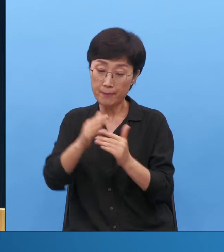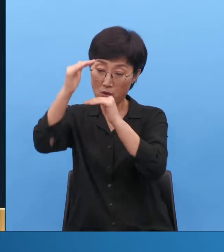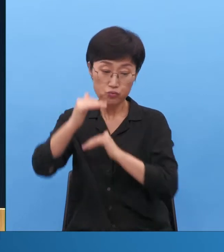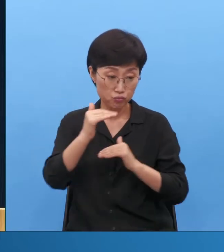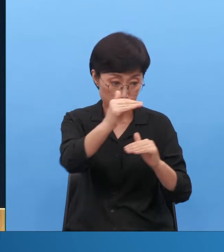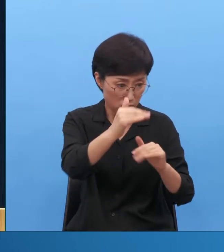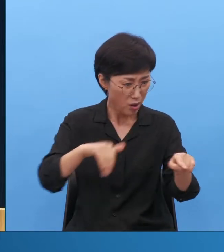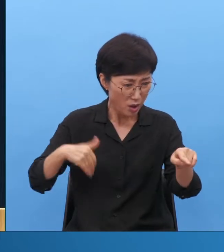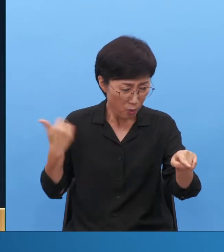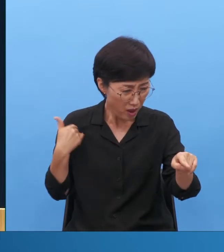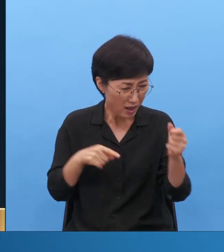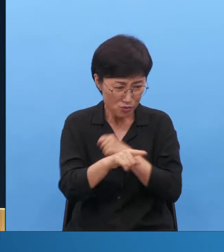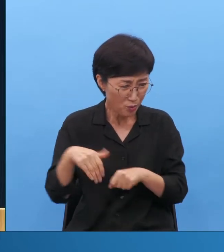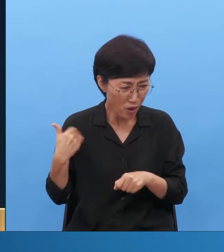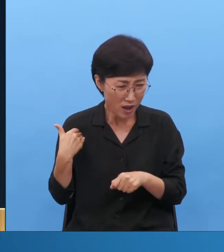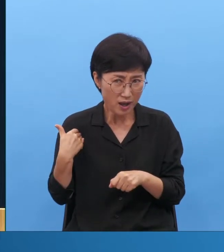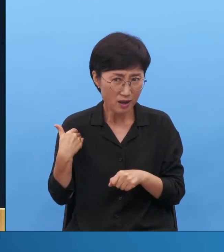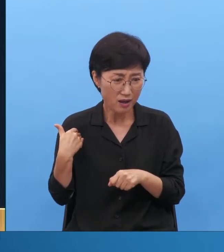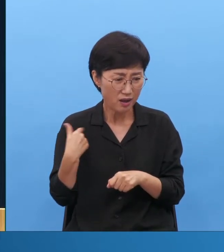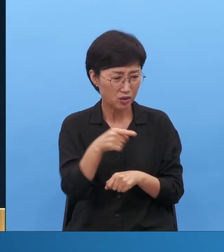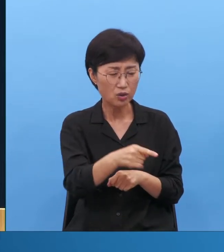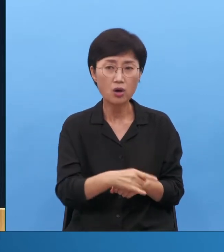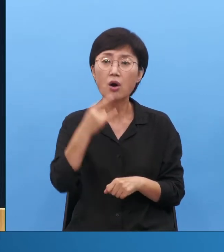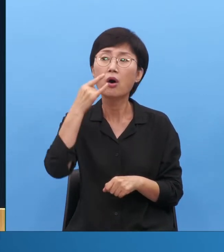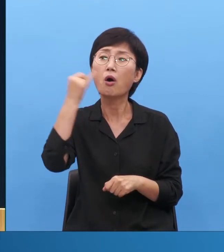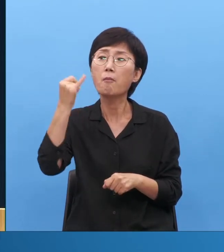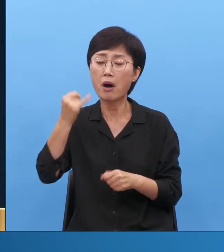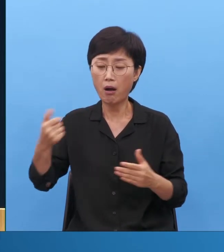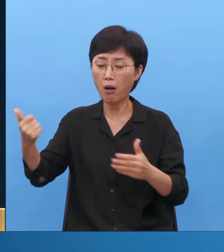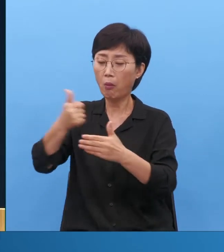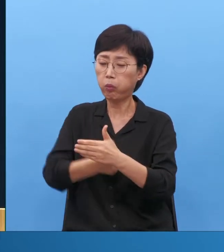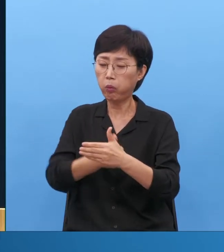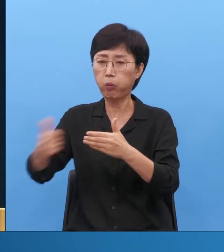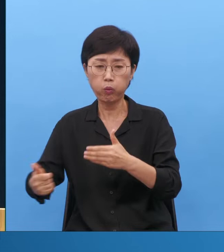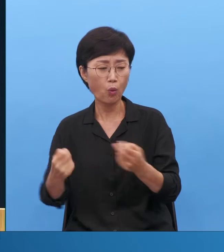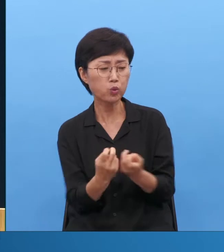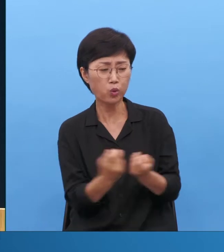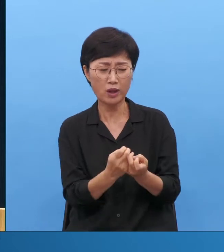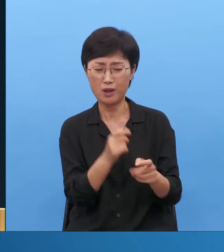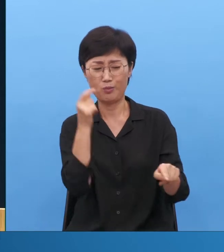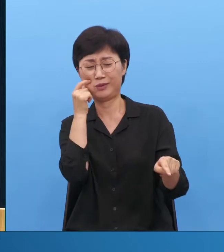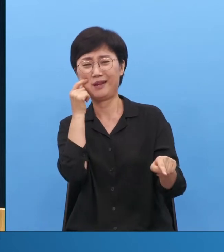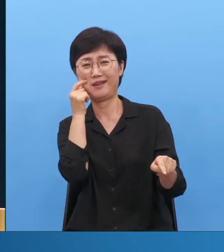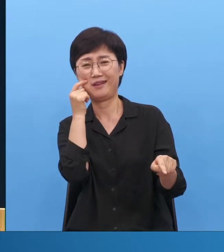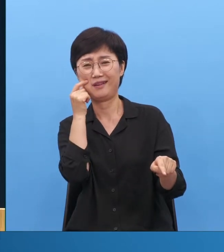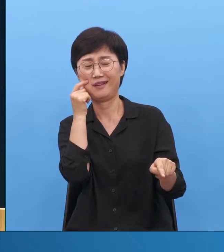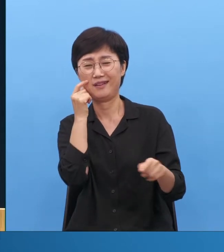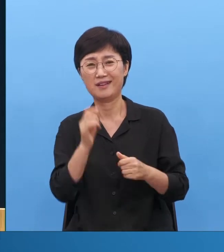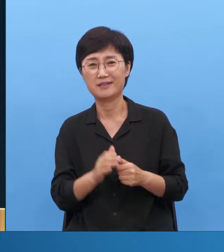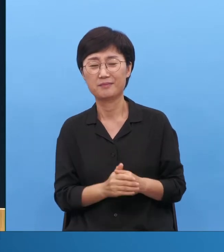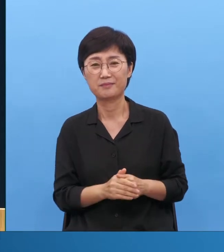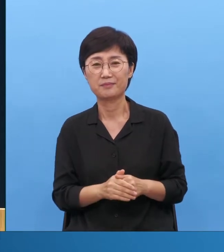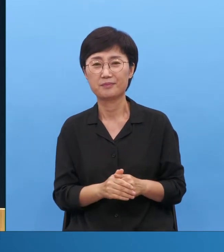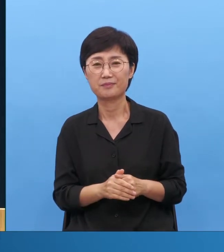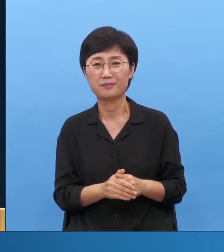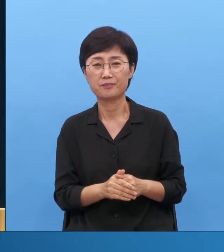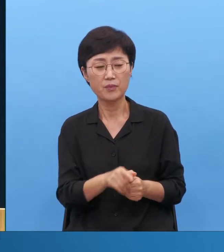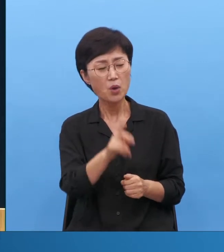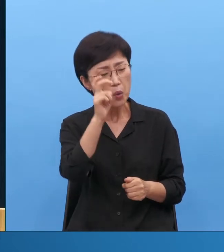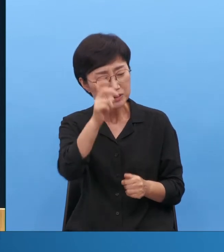yet you do not understand these things? 어떻게 네가 어머니 뱃에서 다시 나올 수 있겠냐? How can you go a second time into your mother's womb to be born again?